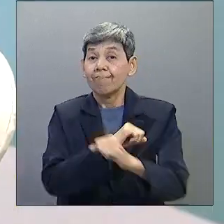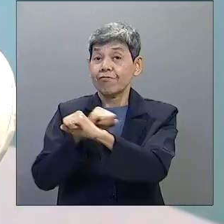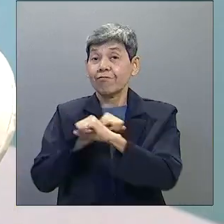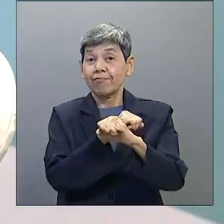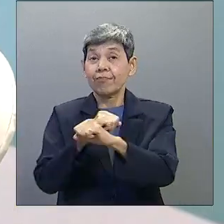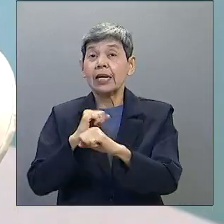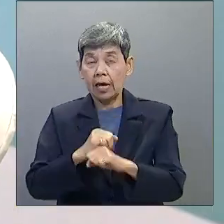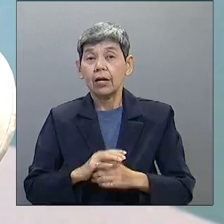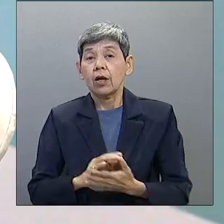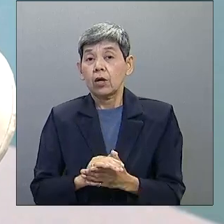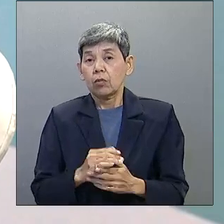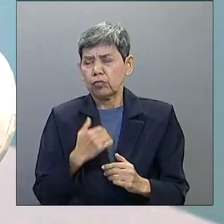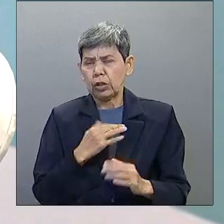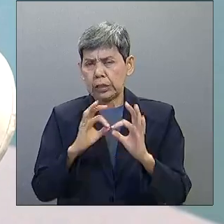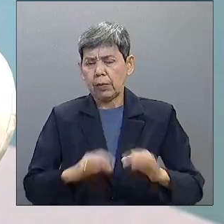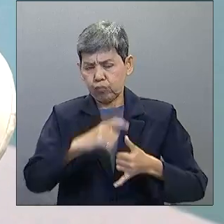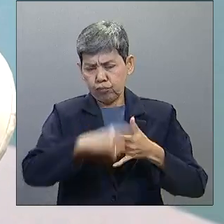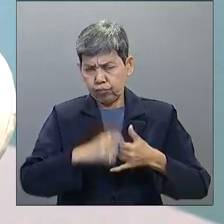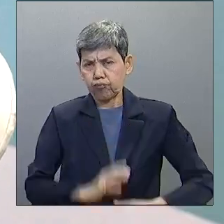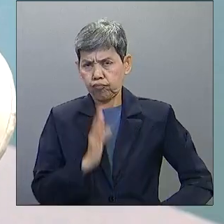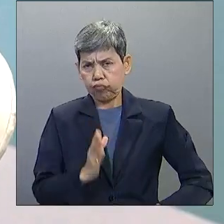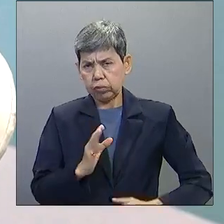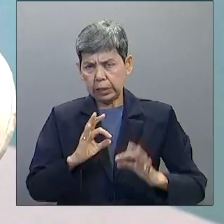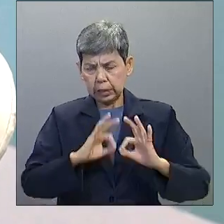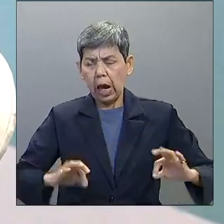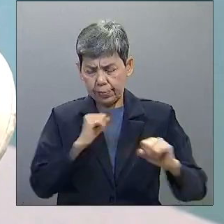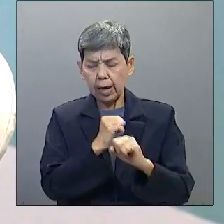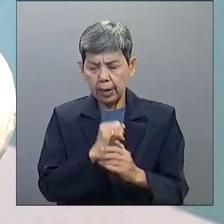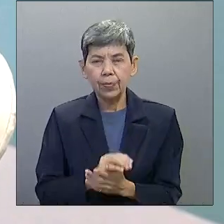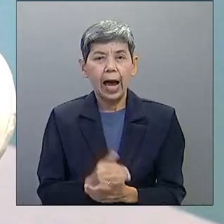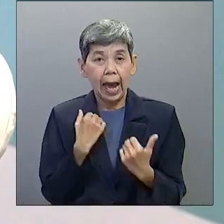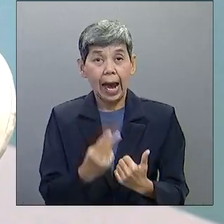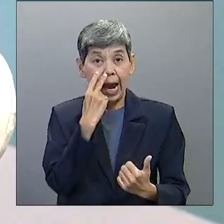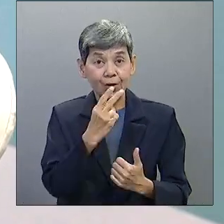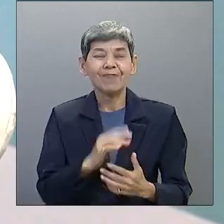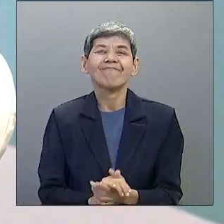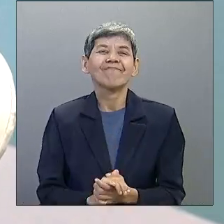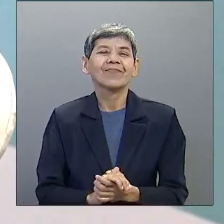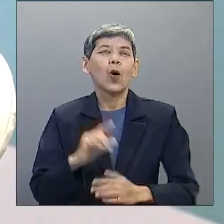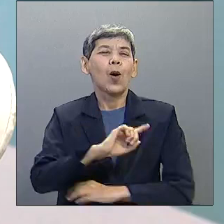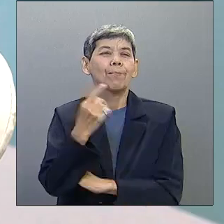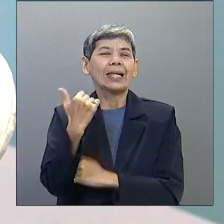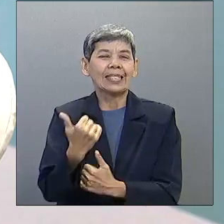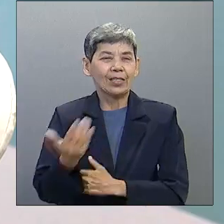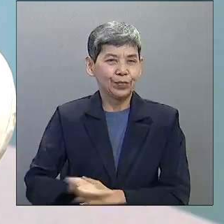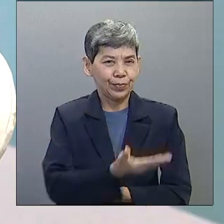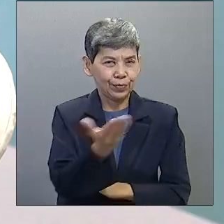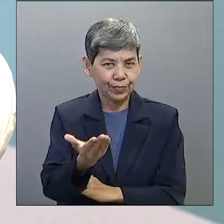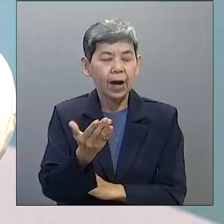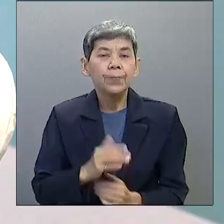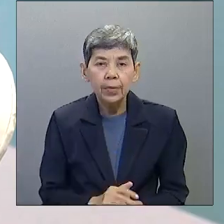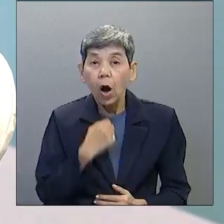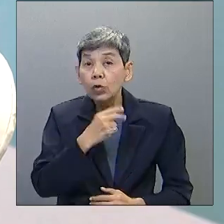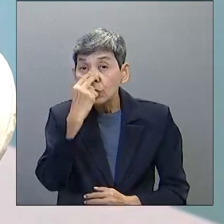ของการดูแลแล้วก็วินัยส่วนบุคคลด้วยในการดูแลกันและกันนะคะคุณผู้ชมเอาเปิดมาซีซั่นวาไรตี้วันนี้ชวนคุณผู้ชมค่ะไ